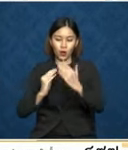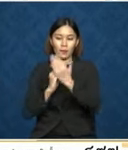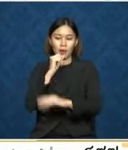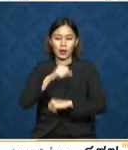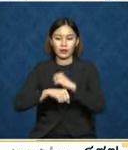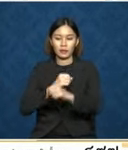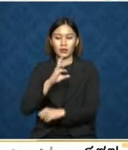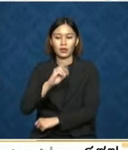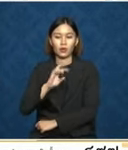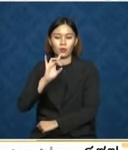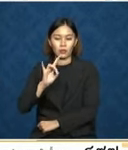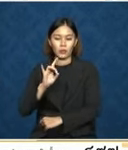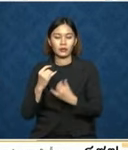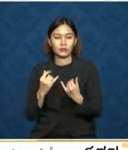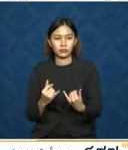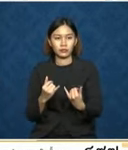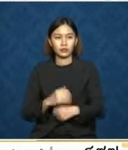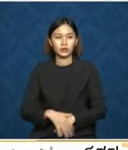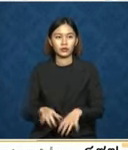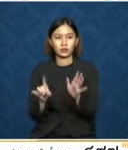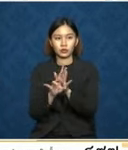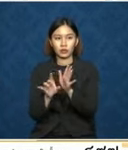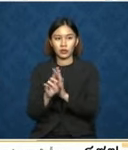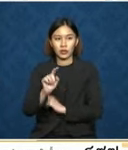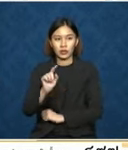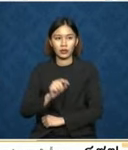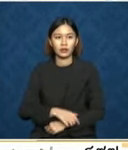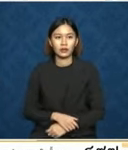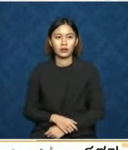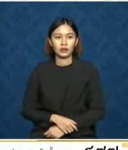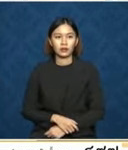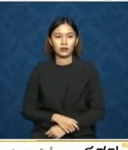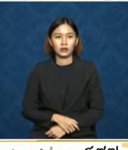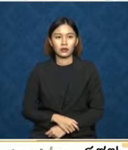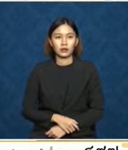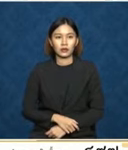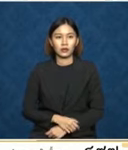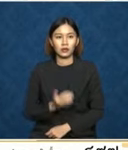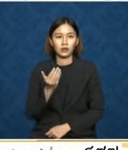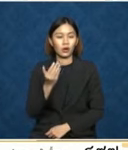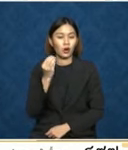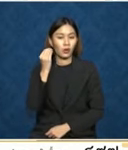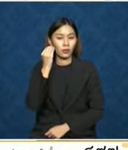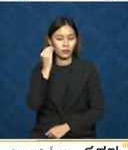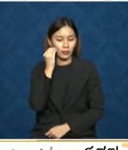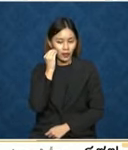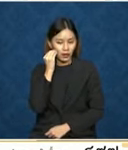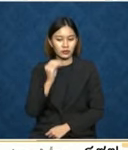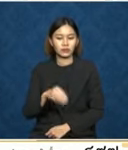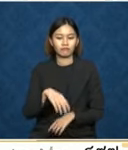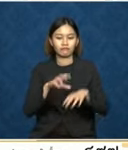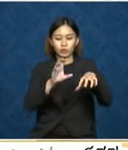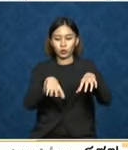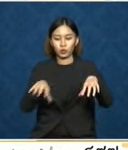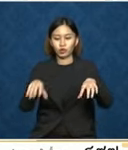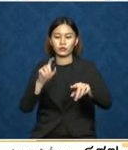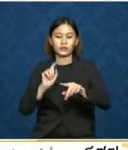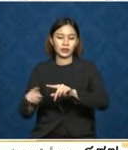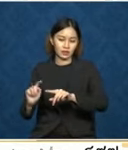ปี 68ด้วยนะครับส่วนข้อสุดท้ายนะครับขอเอ่อบ้านท่างามบ้านหมุค้าบ้าน